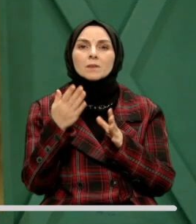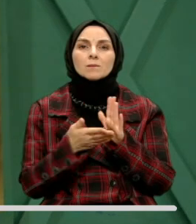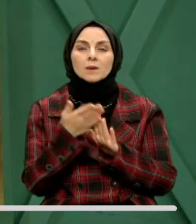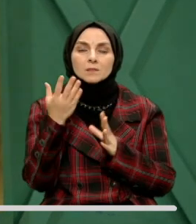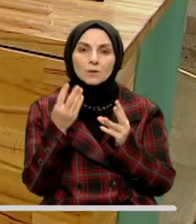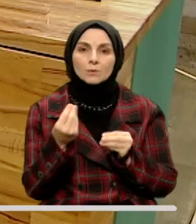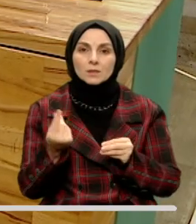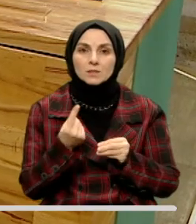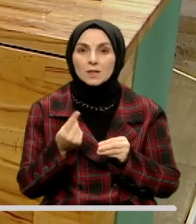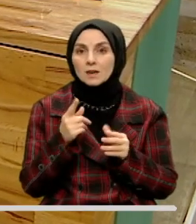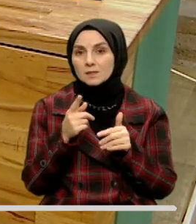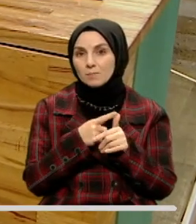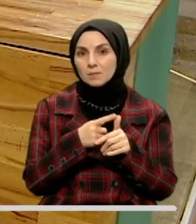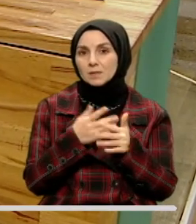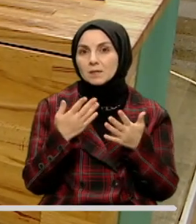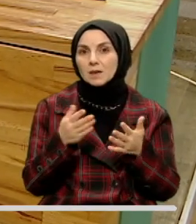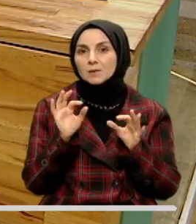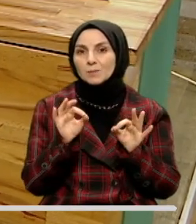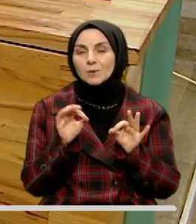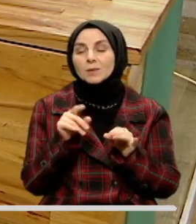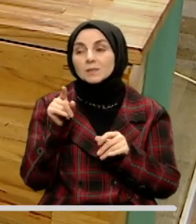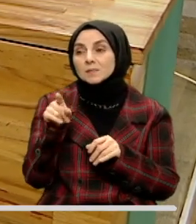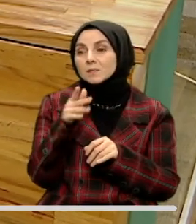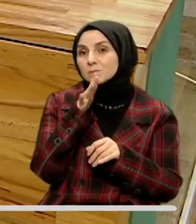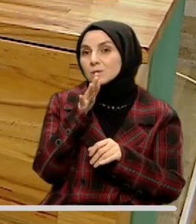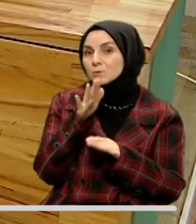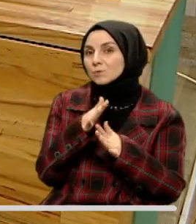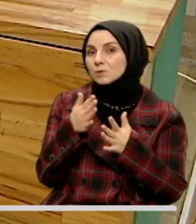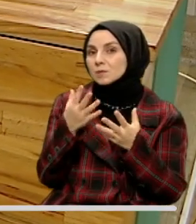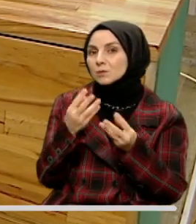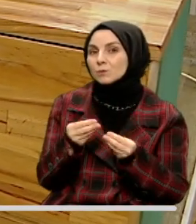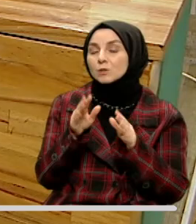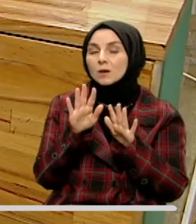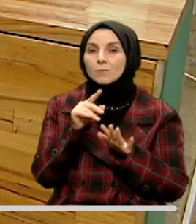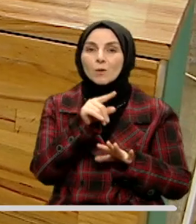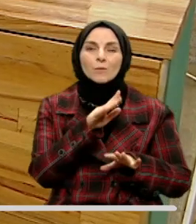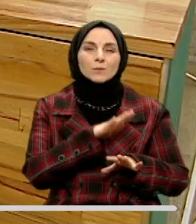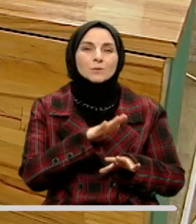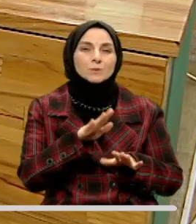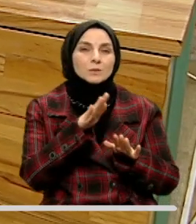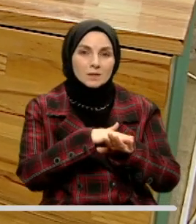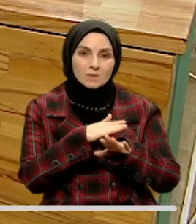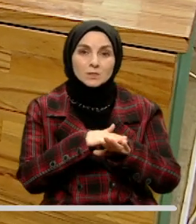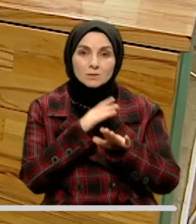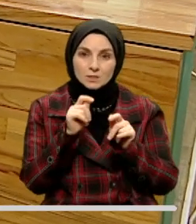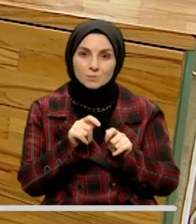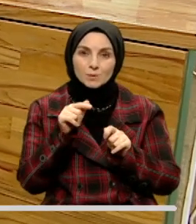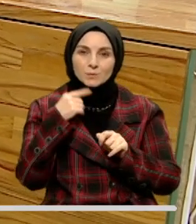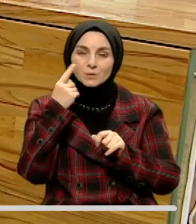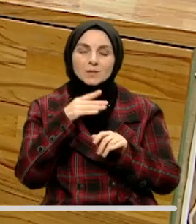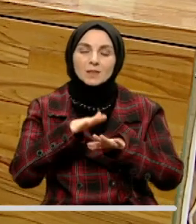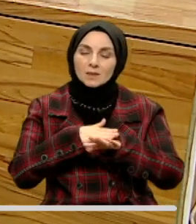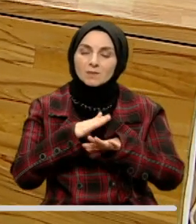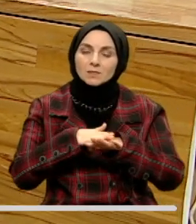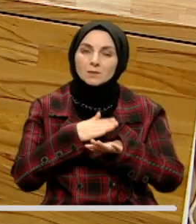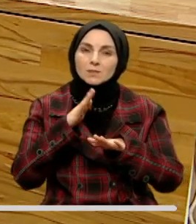biri zannediyorum. Çünkü siz biliyorsunuz mesela nasıl yapılması gerektiğini ama o çocuk 10 adımda ona gidecek. Ya hocam. Yani orada durabilmek gerçekten kabili. Evet sonra geliyor.